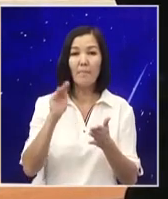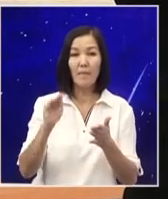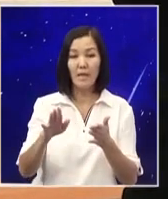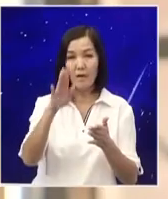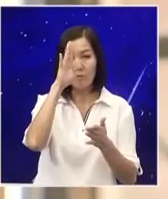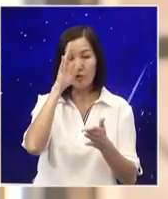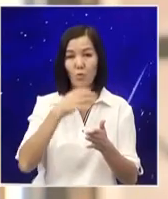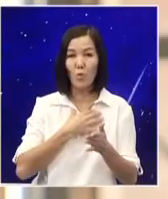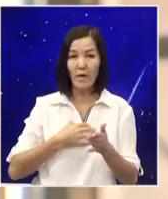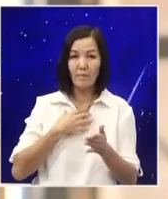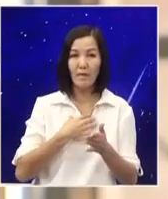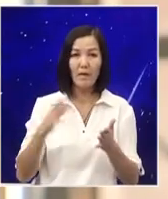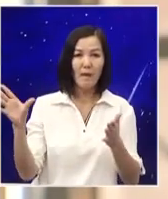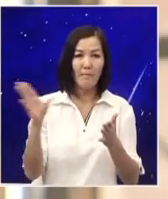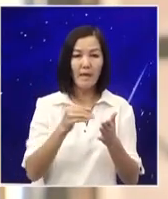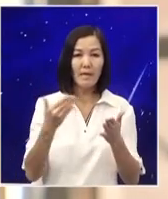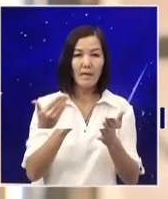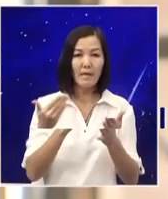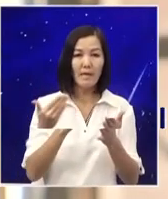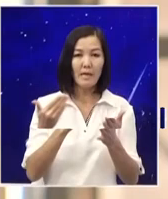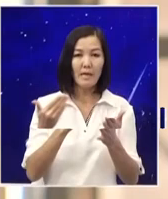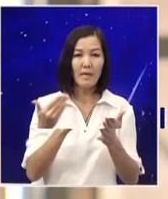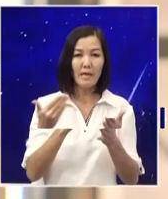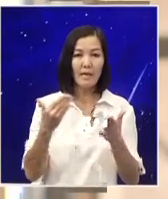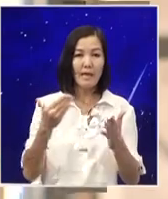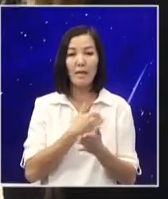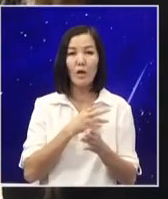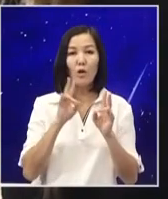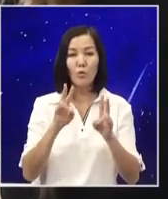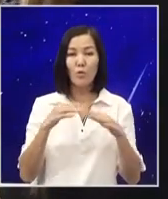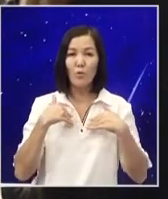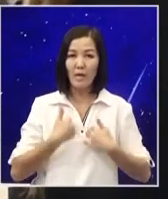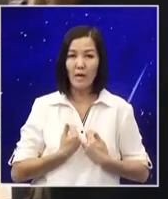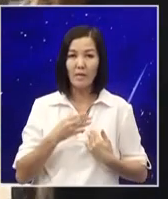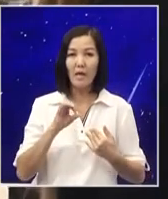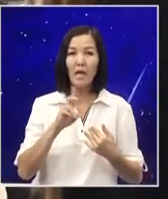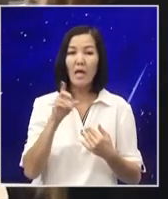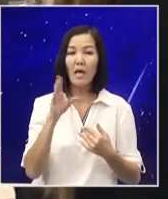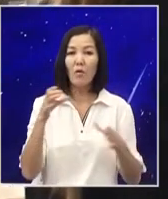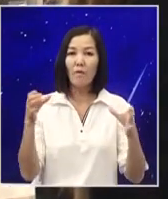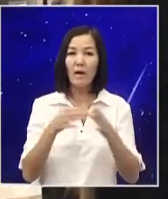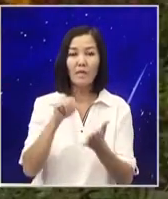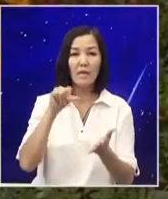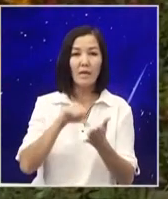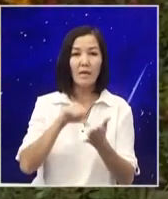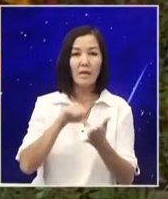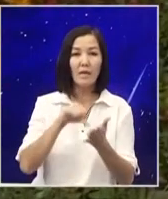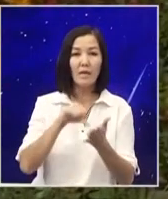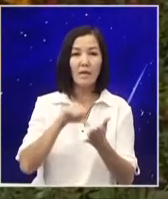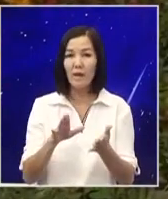Барлығын қайтарып алғысы келеді. Тағы ел жастары үшін. Иегова куәгерлері қатарына қосылмағанын